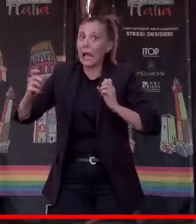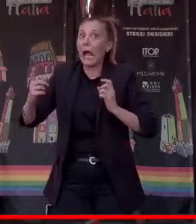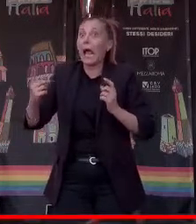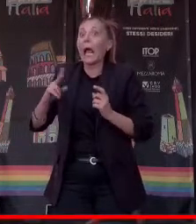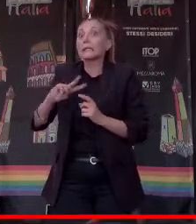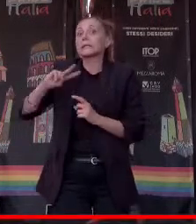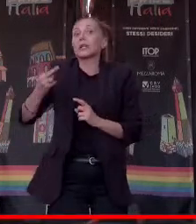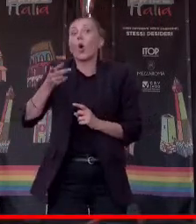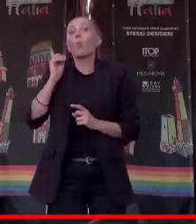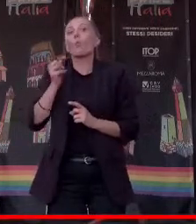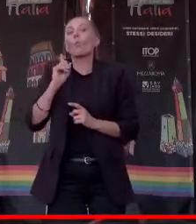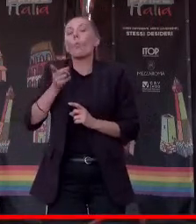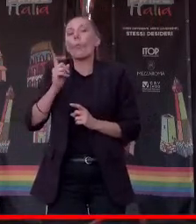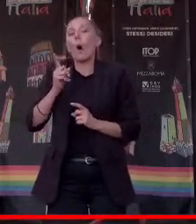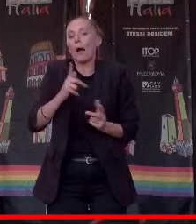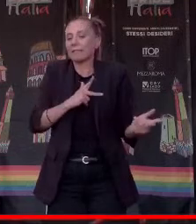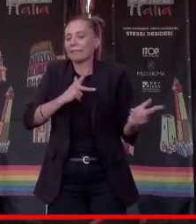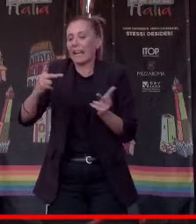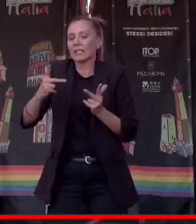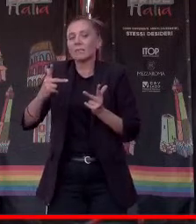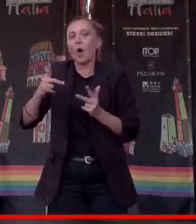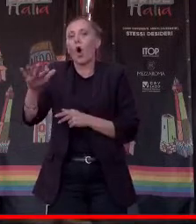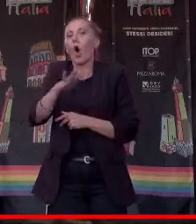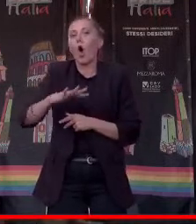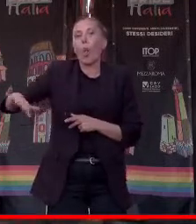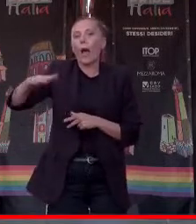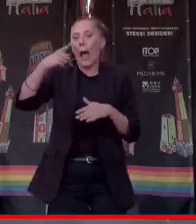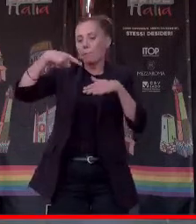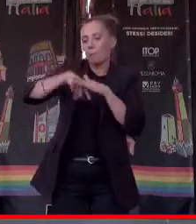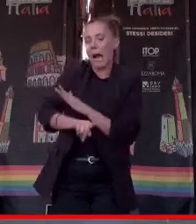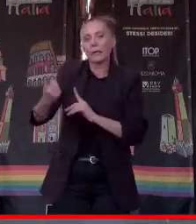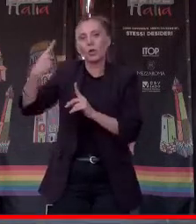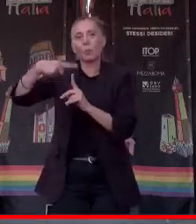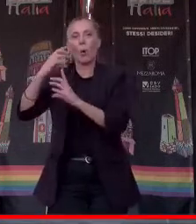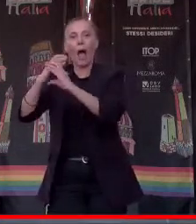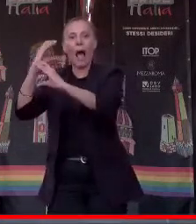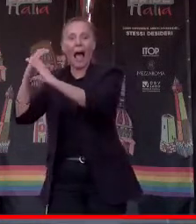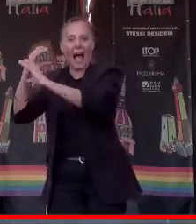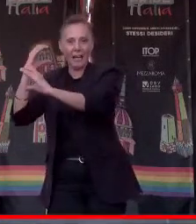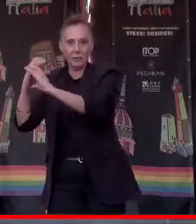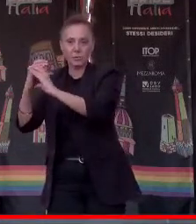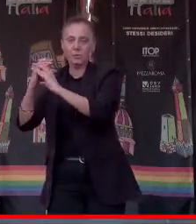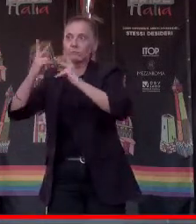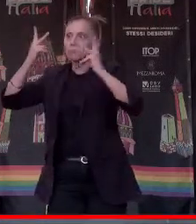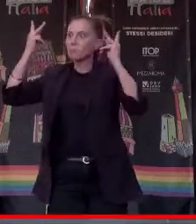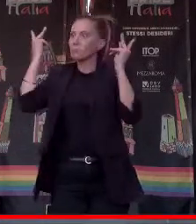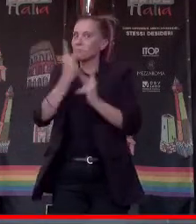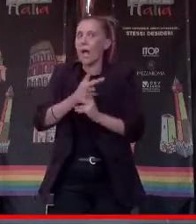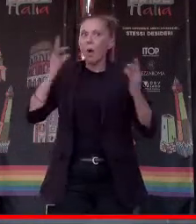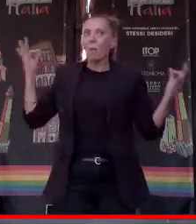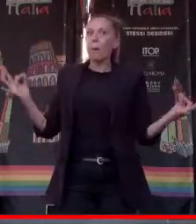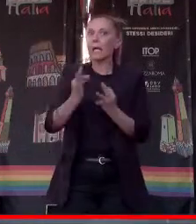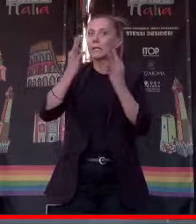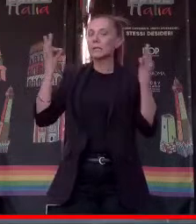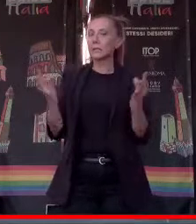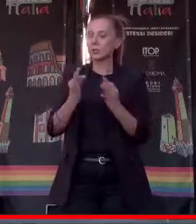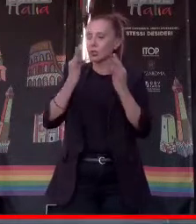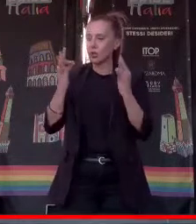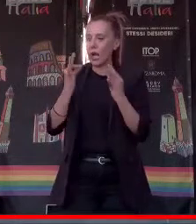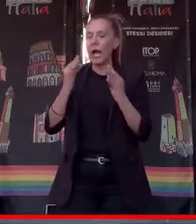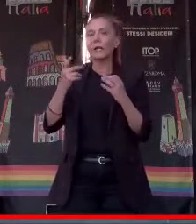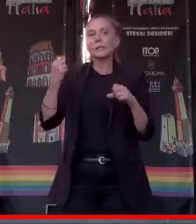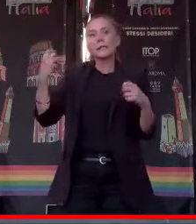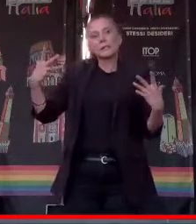trasporto locale, quindi alla metro e agli autobus. Ed è stata significativa anche la seconda, ci hanno accompagnato degli